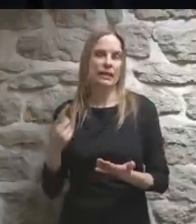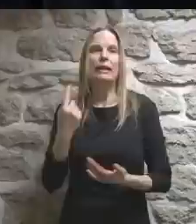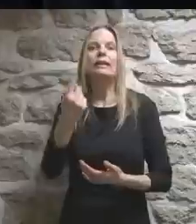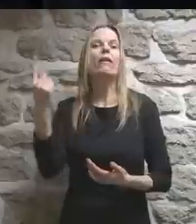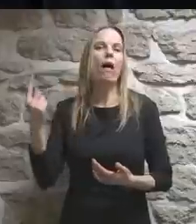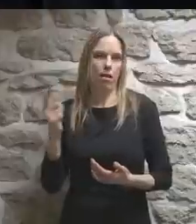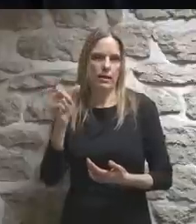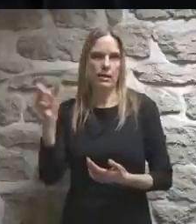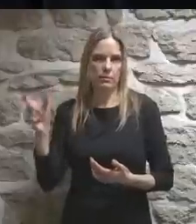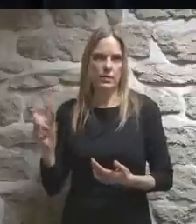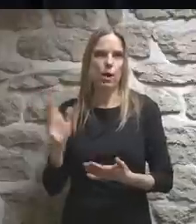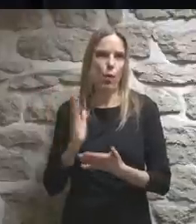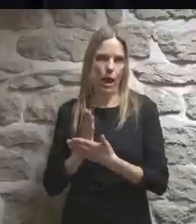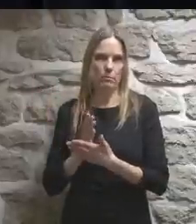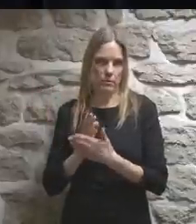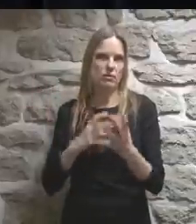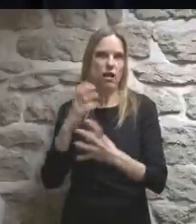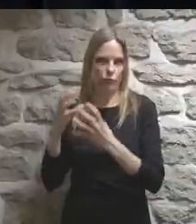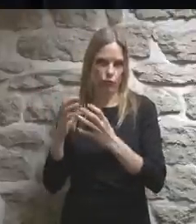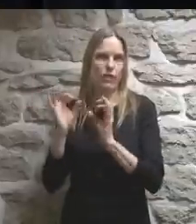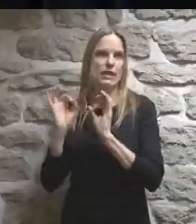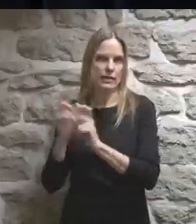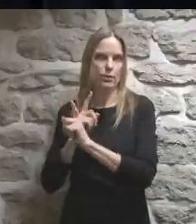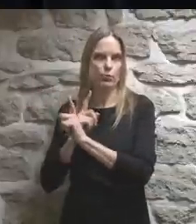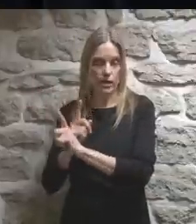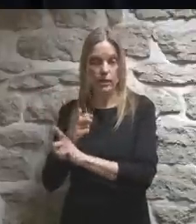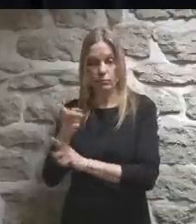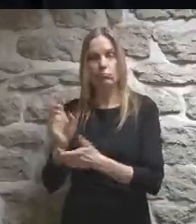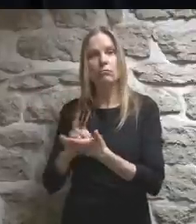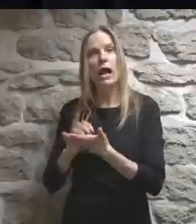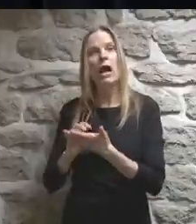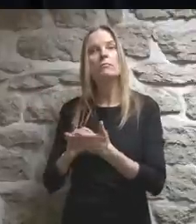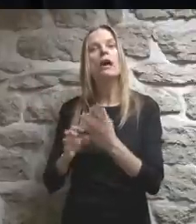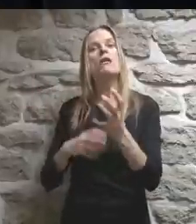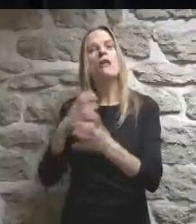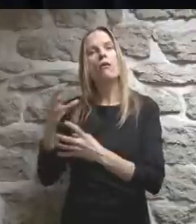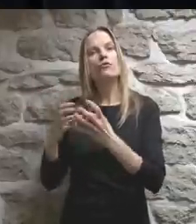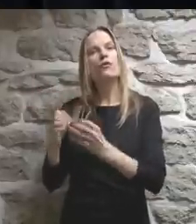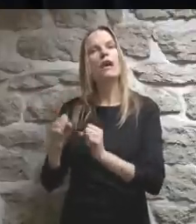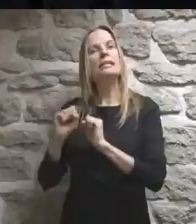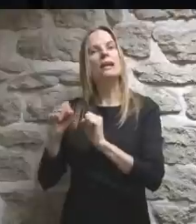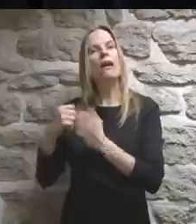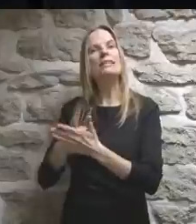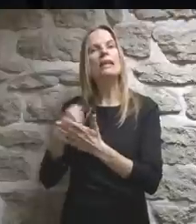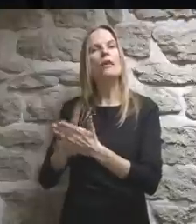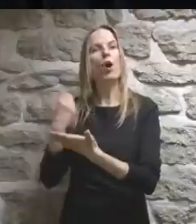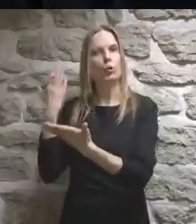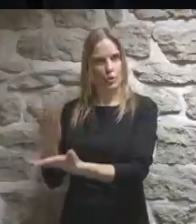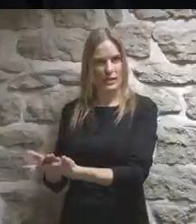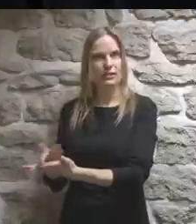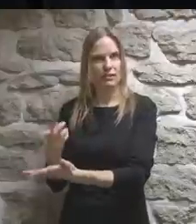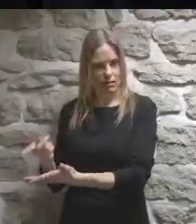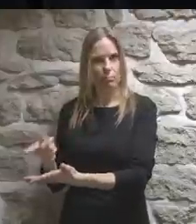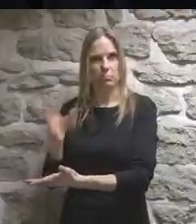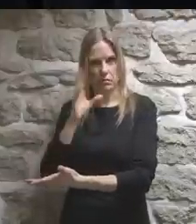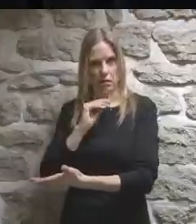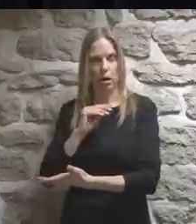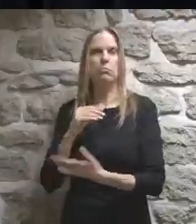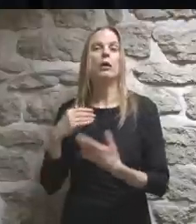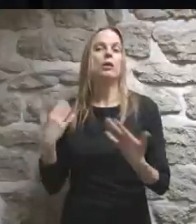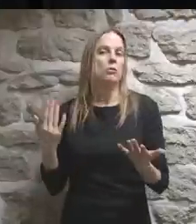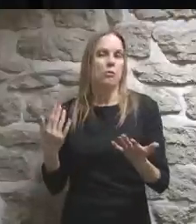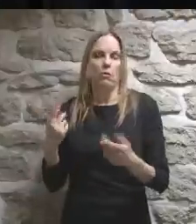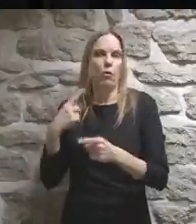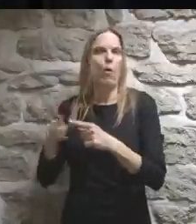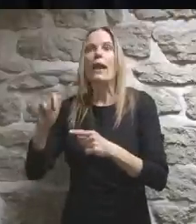inimesel olemas rahvusvahelise õiguse järgi, et nad esitavad rahvusvahelise kaitse taotluse. Esimese sammuna ma ei näe, miks peaks see olema